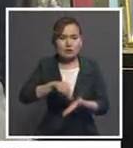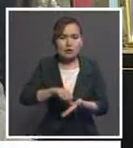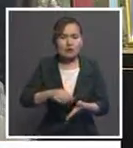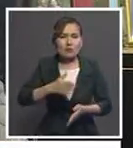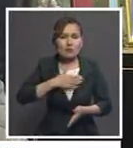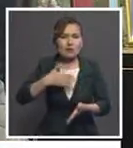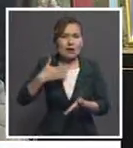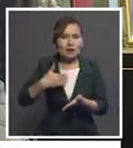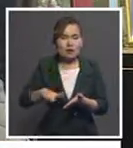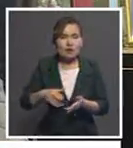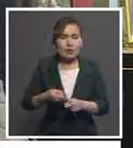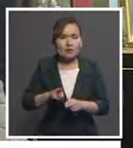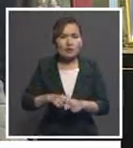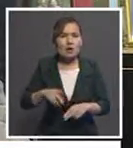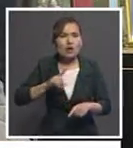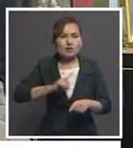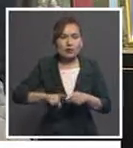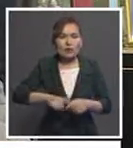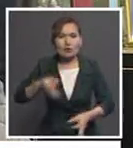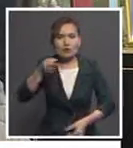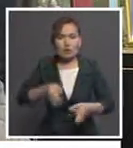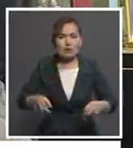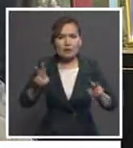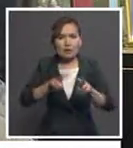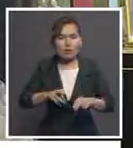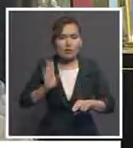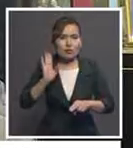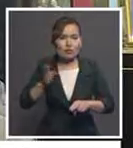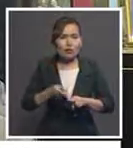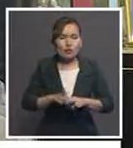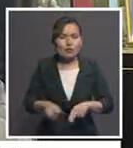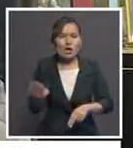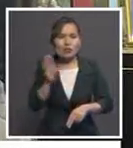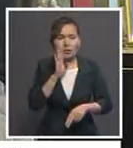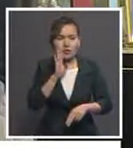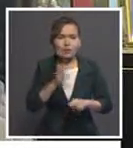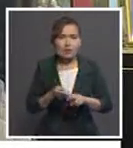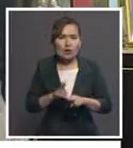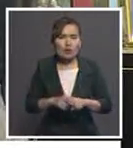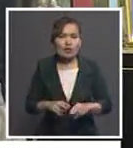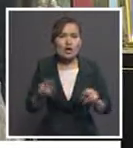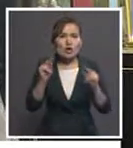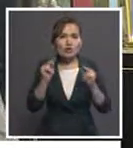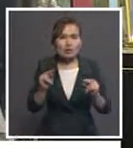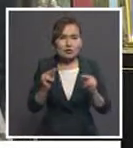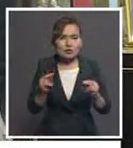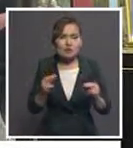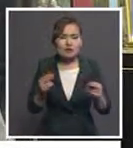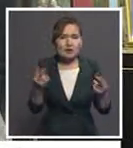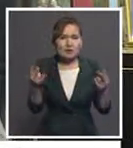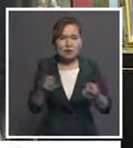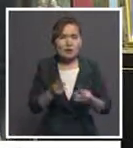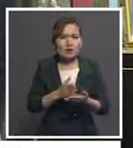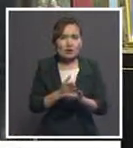Біз Салаженкиннен 6 миллион рубль өндіріп алғалы отырмыз. Бірақ мәселе ақшада емес. Бастысы, Бибісараның адал ойыншы екенін дәлелдеу керек. Біз